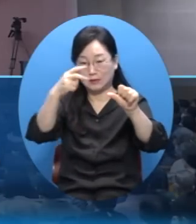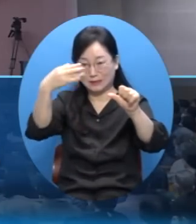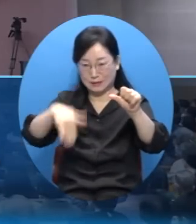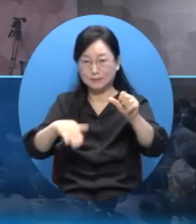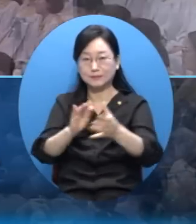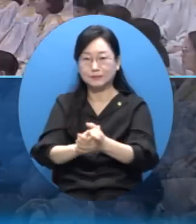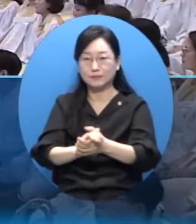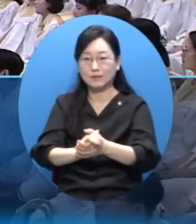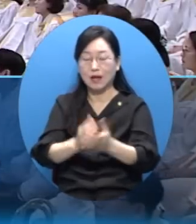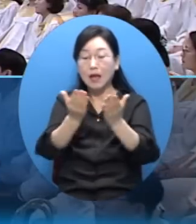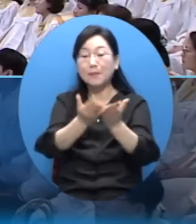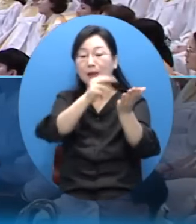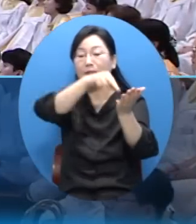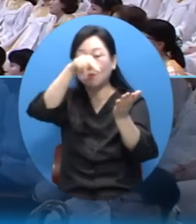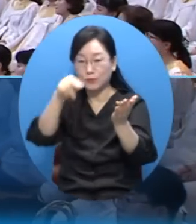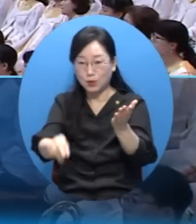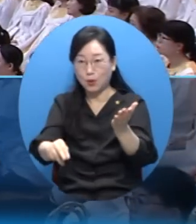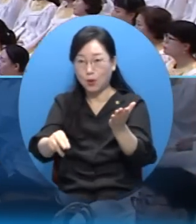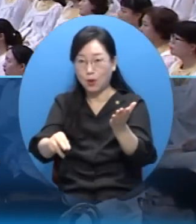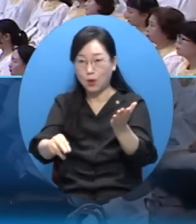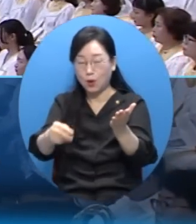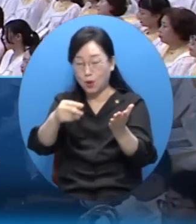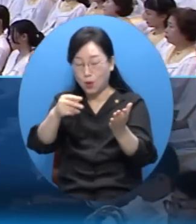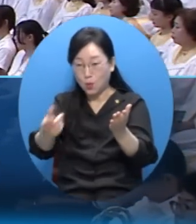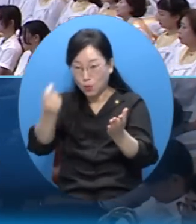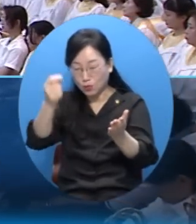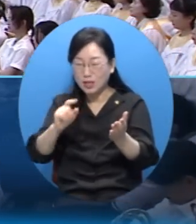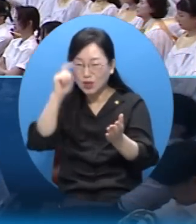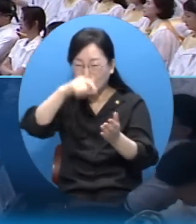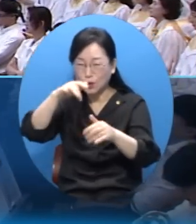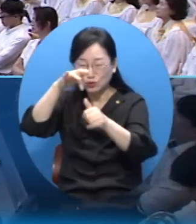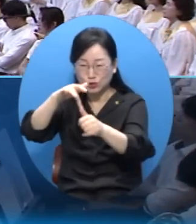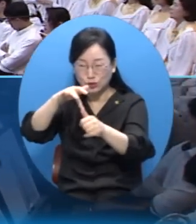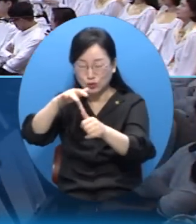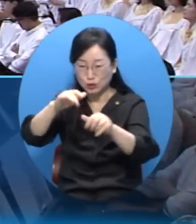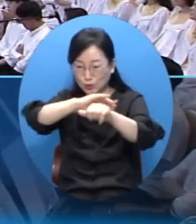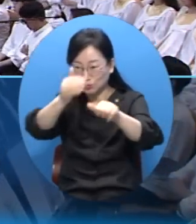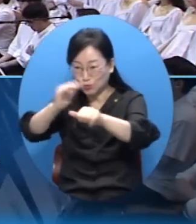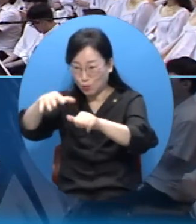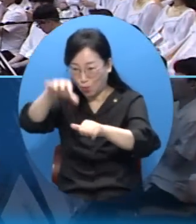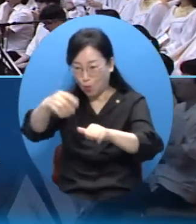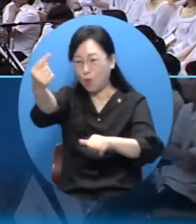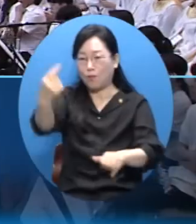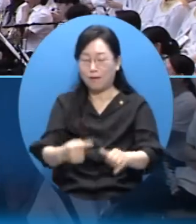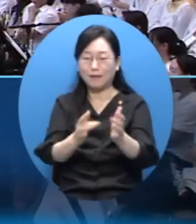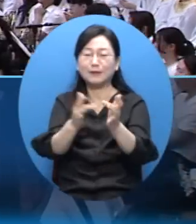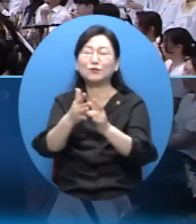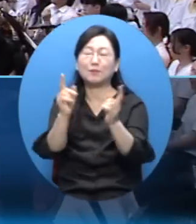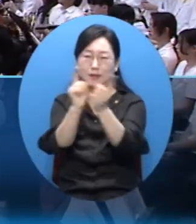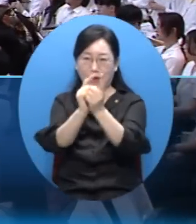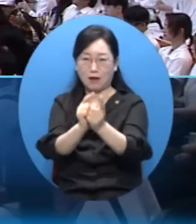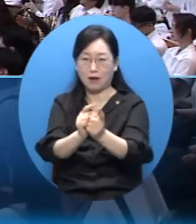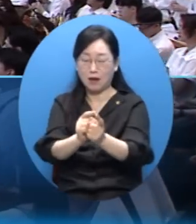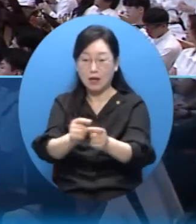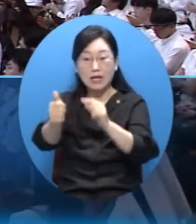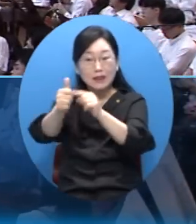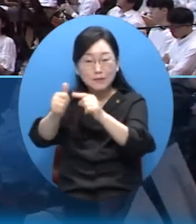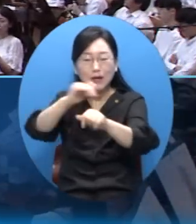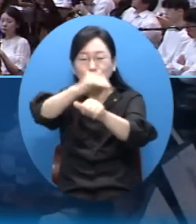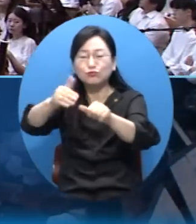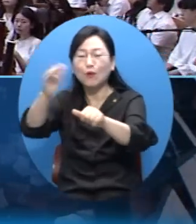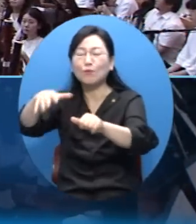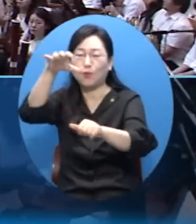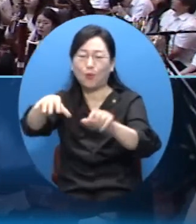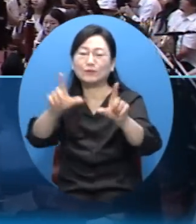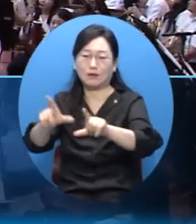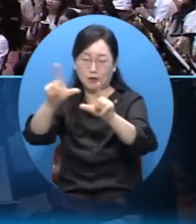설명합니다. 배에서 나오심에 곧 더러운 귀신 들린 사람이 무덤 사이에서 나와 예수를 만나니라. 그 사람은 무덤 사이에 거처하는데 이제는